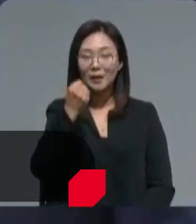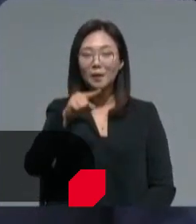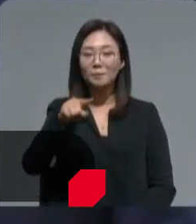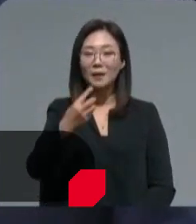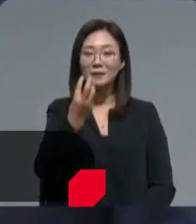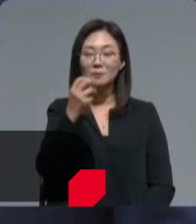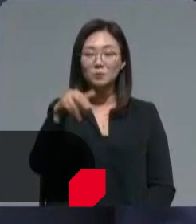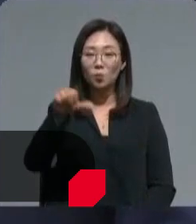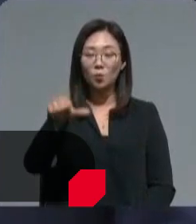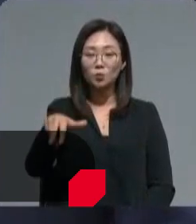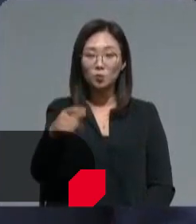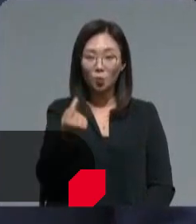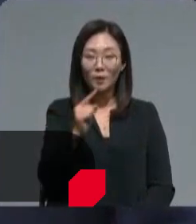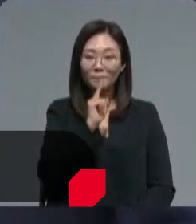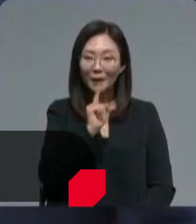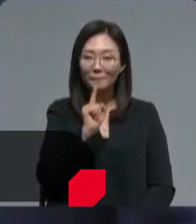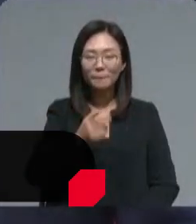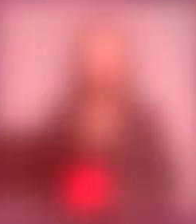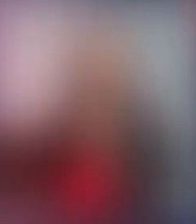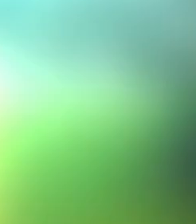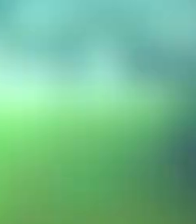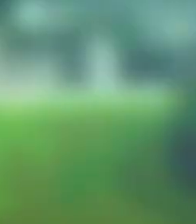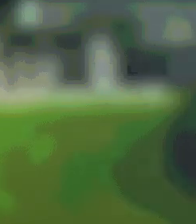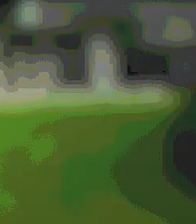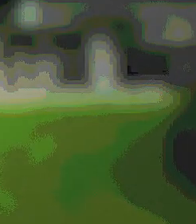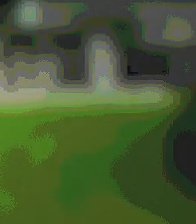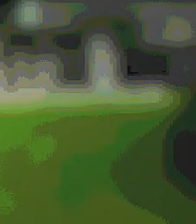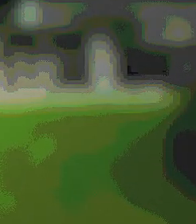135조 쓰신다는 거하고 조금 다른 말씀을 하시는데